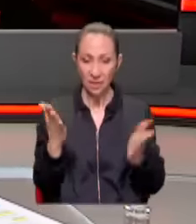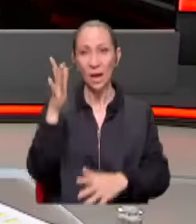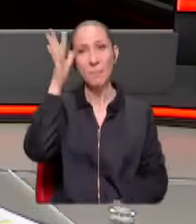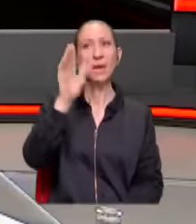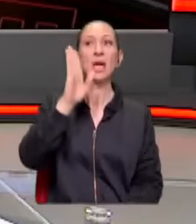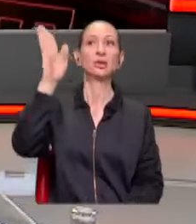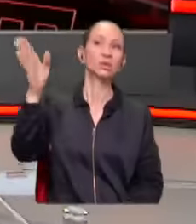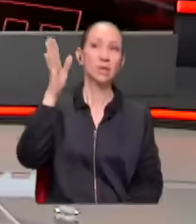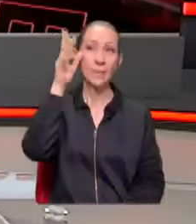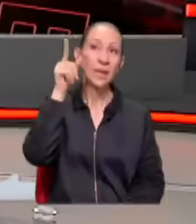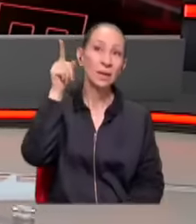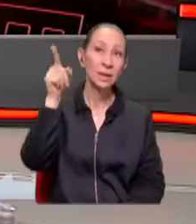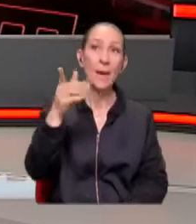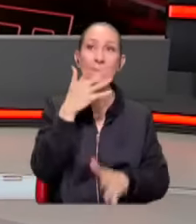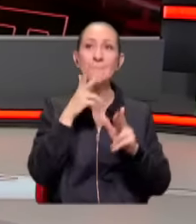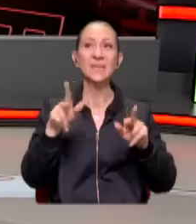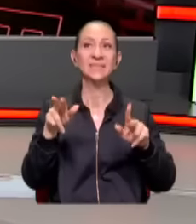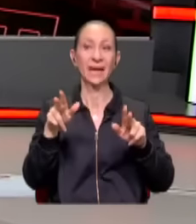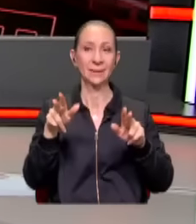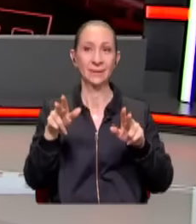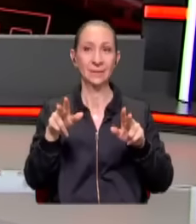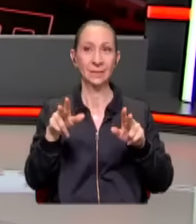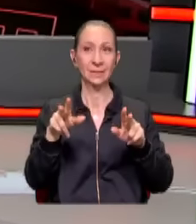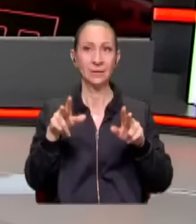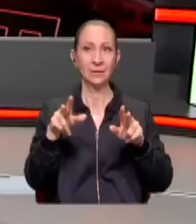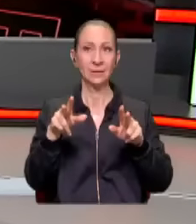Amerika'ya gideceğiz şimdi. Benzer